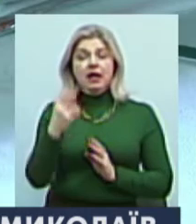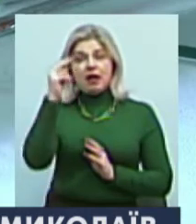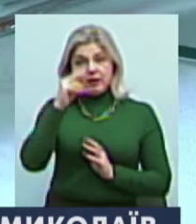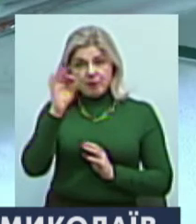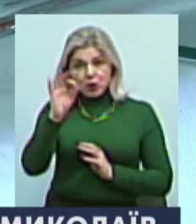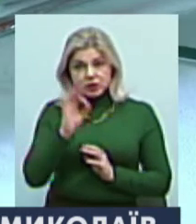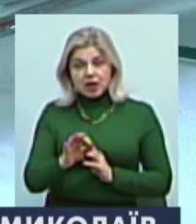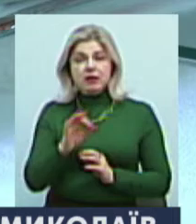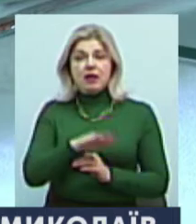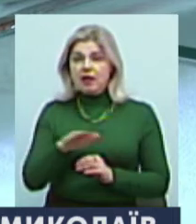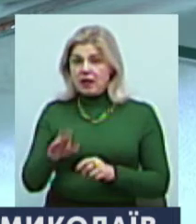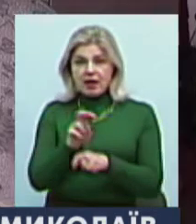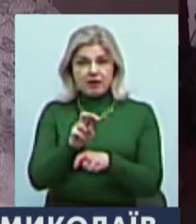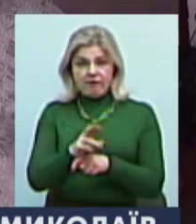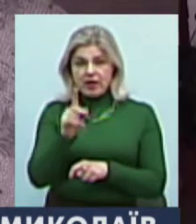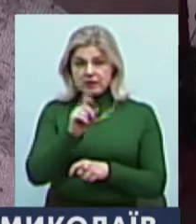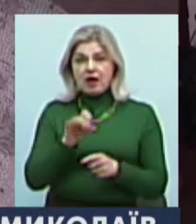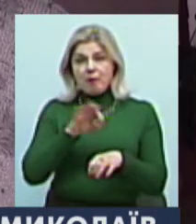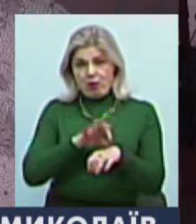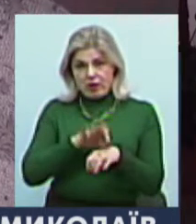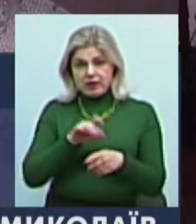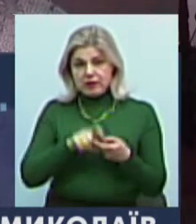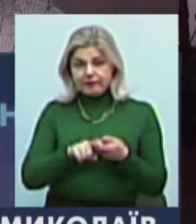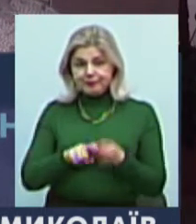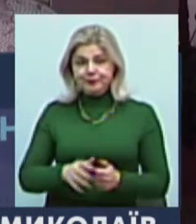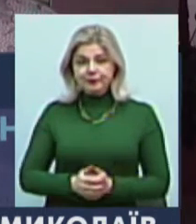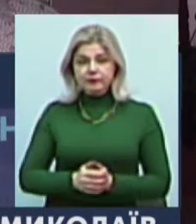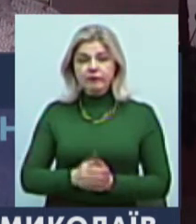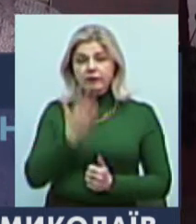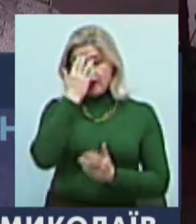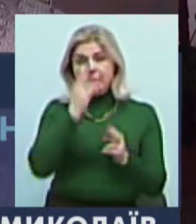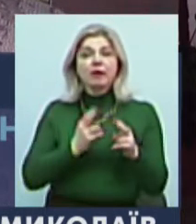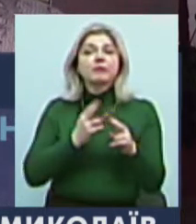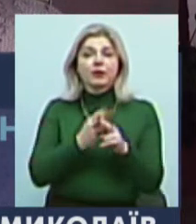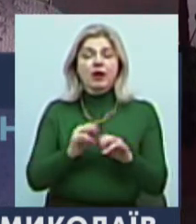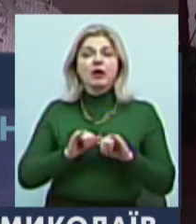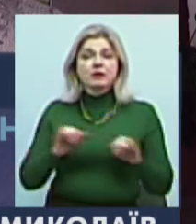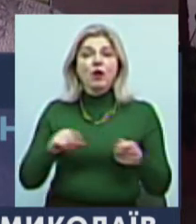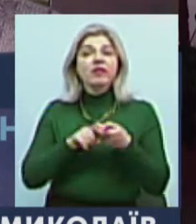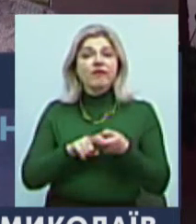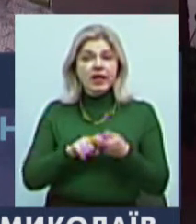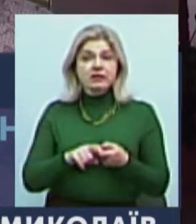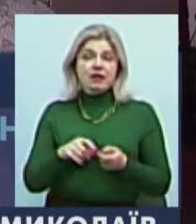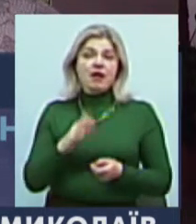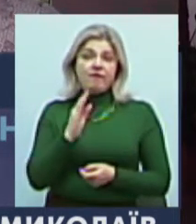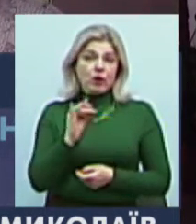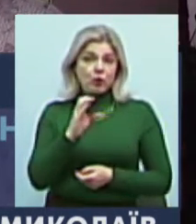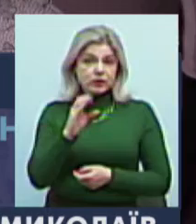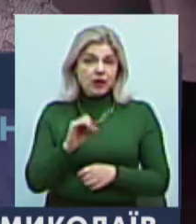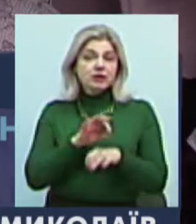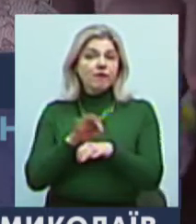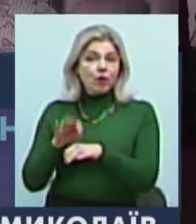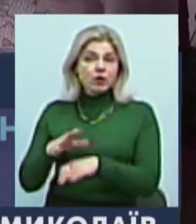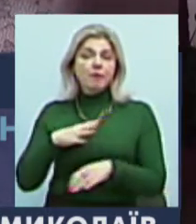школу через захворювання. Тому з метою попередження подальшого розповсюдження інфекції, розповсюдження вірусних захворювань, було